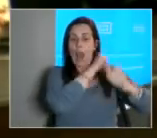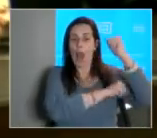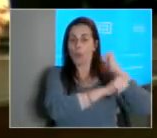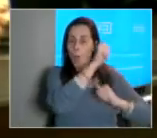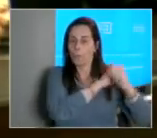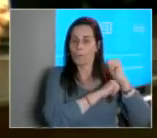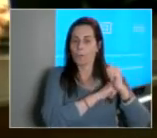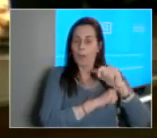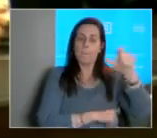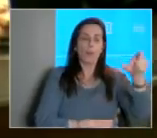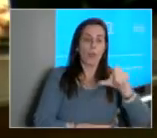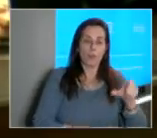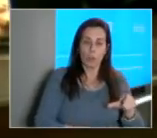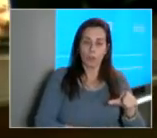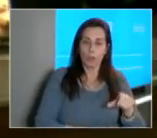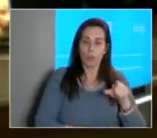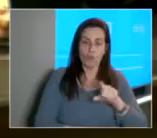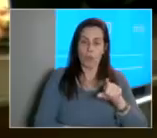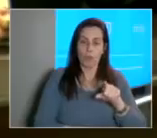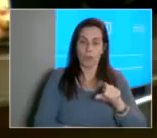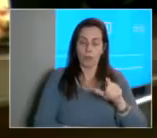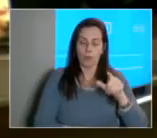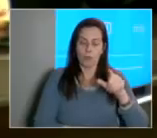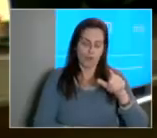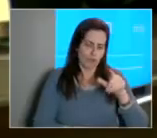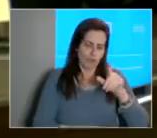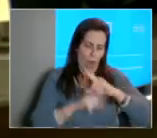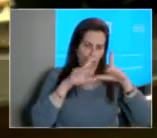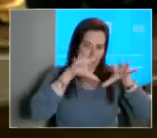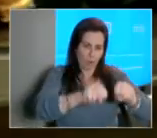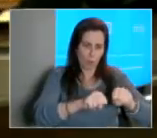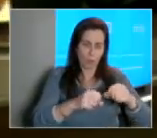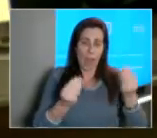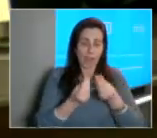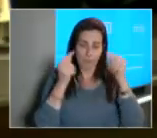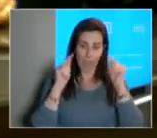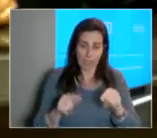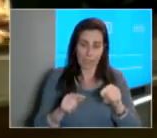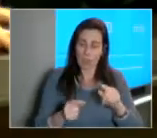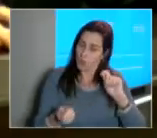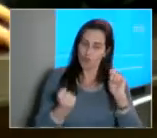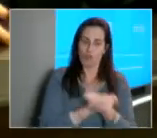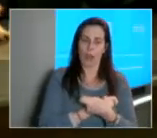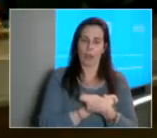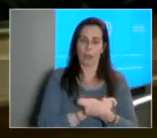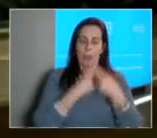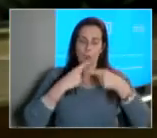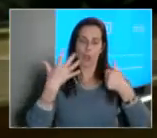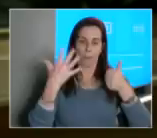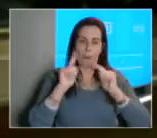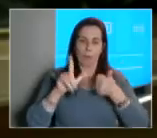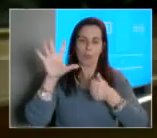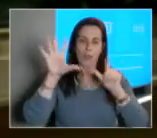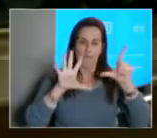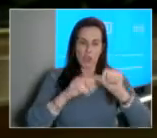שלנו, ביהודה ושומרון, שנתפסו על ידי שלטון זר. הדבר הזה השתנה בשישה ימים, במלחמת